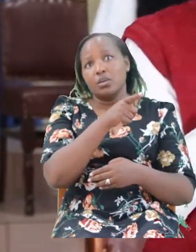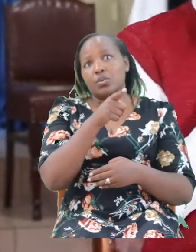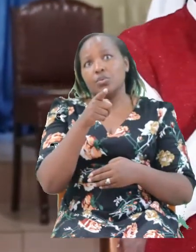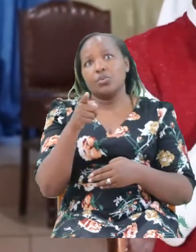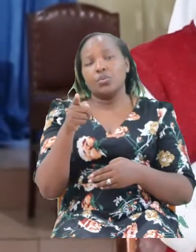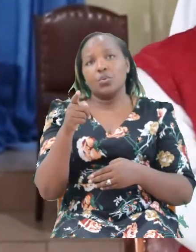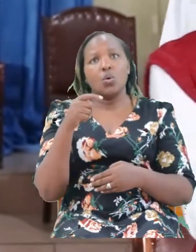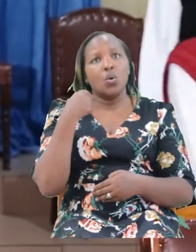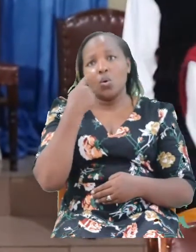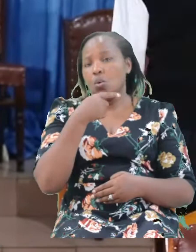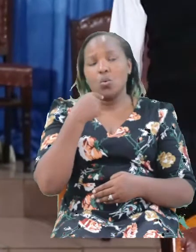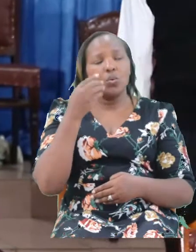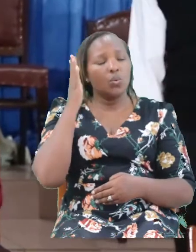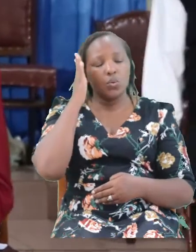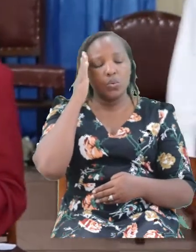karibuni